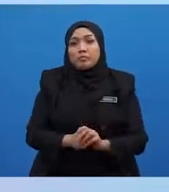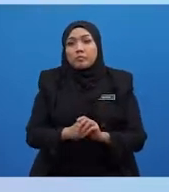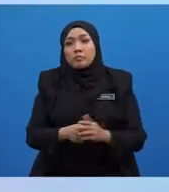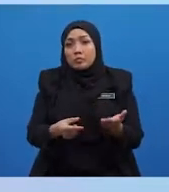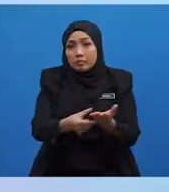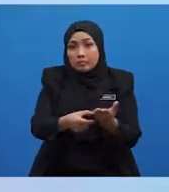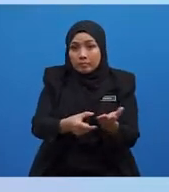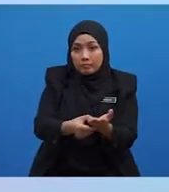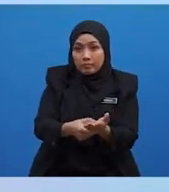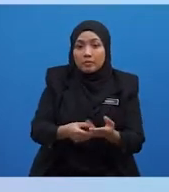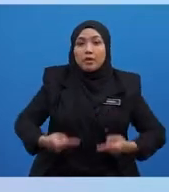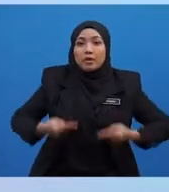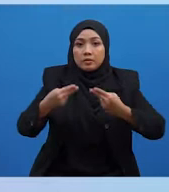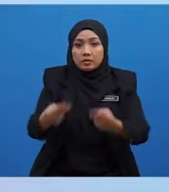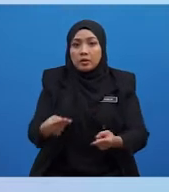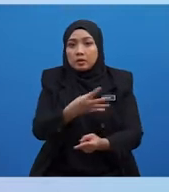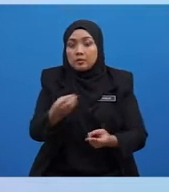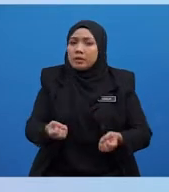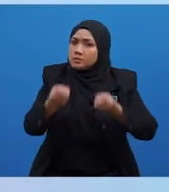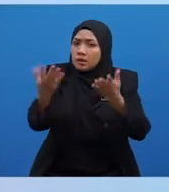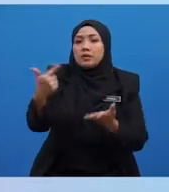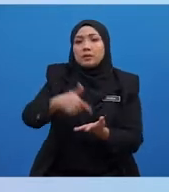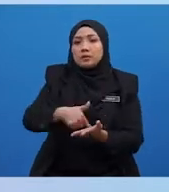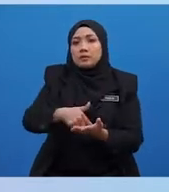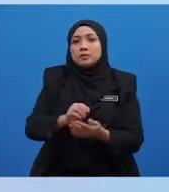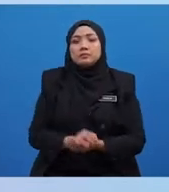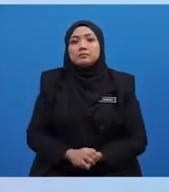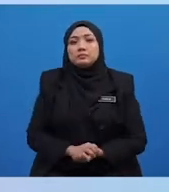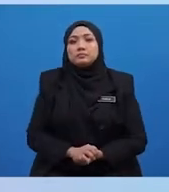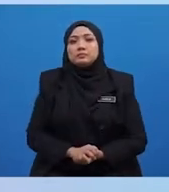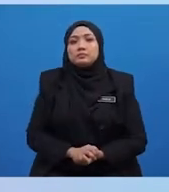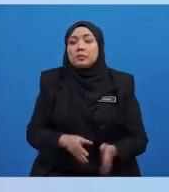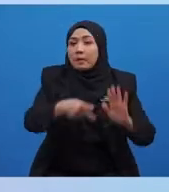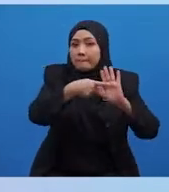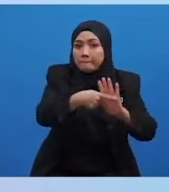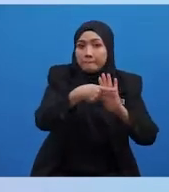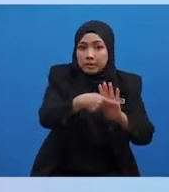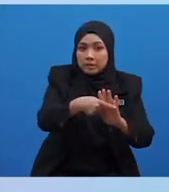kupon, hadiah, sampel dan banyak lagi. Publicity,